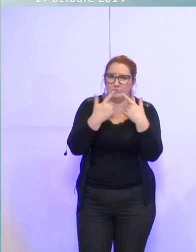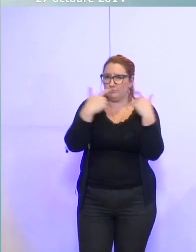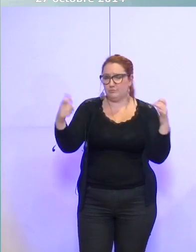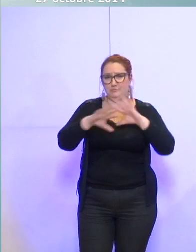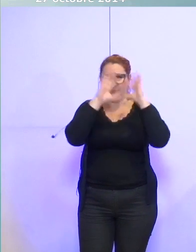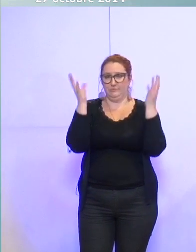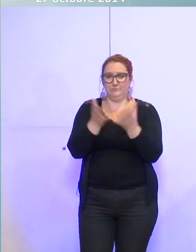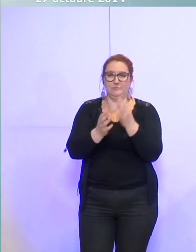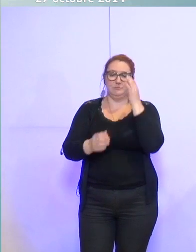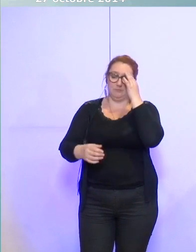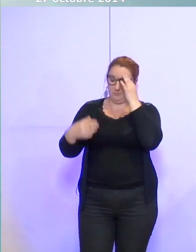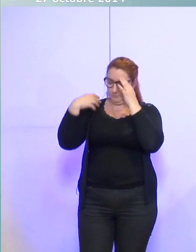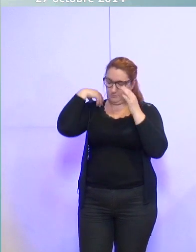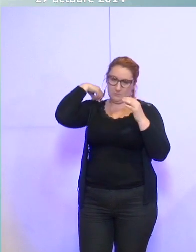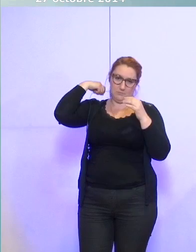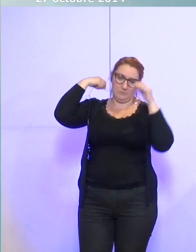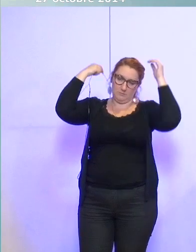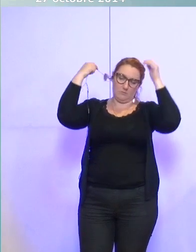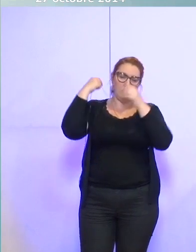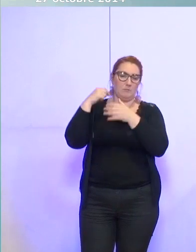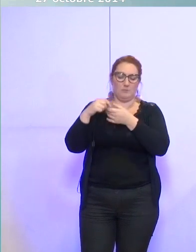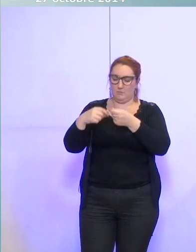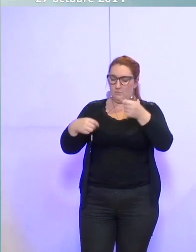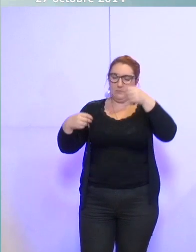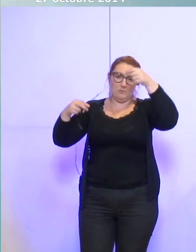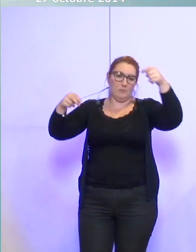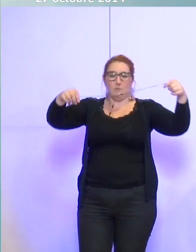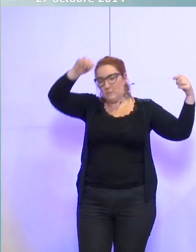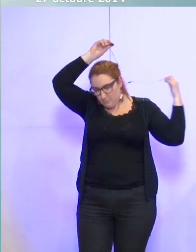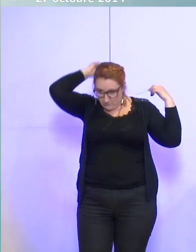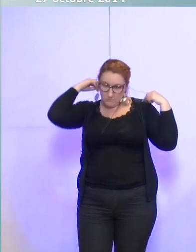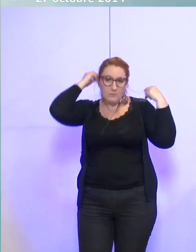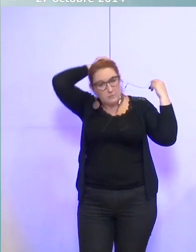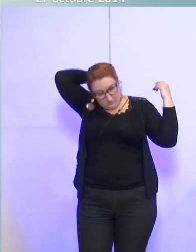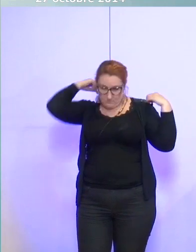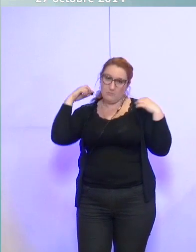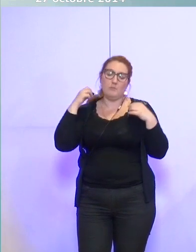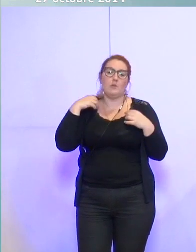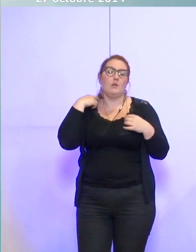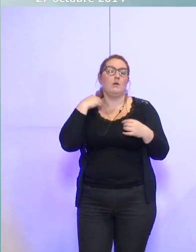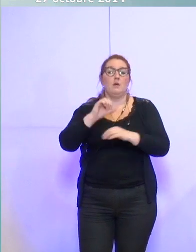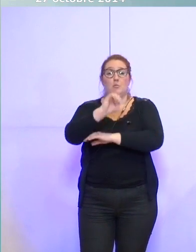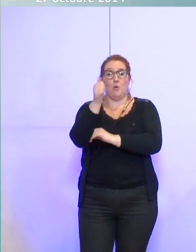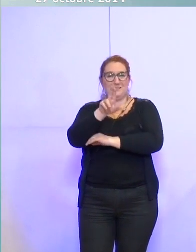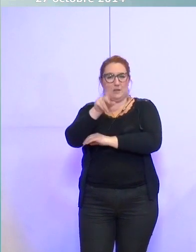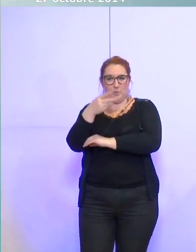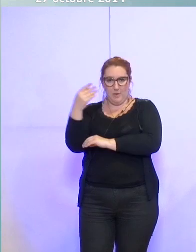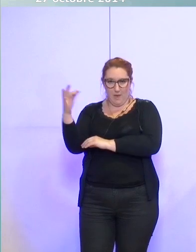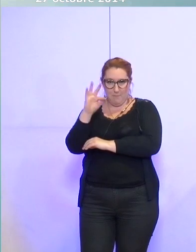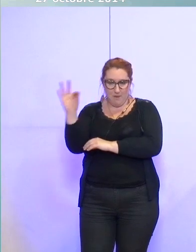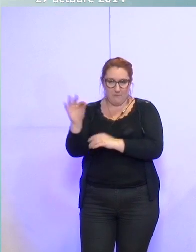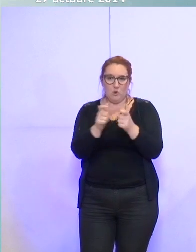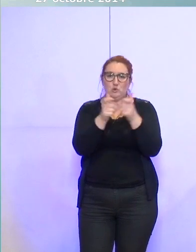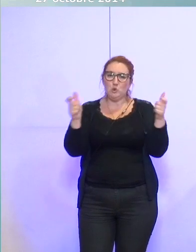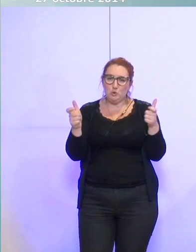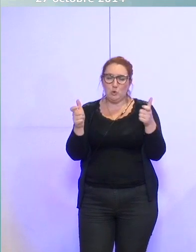elle va regrouper le projet Maison de l'innovation, donc UPMF, qui regroupe trois entités distinctes, la structure fédérative